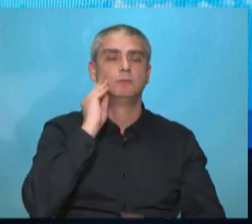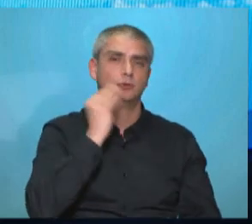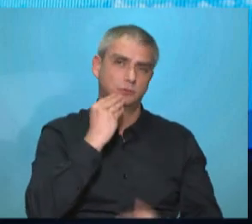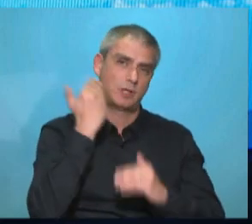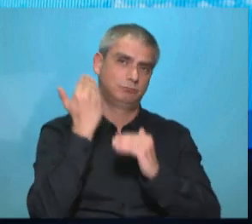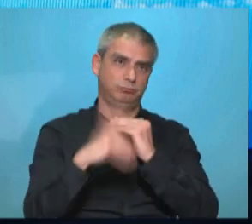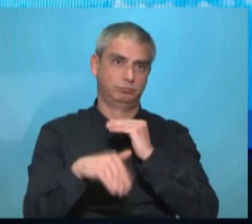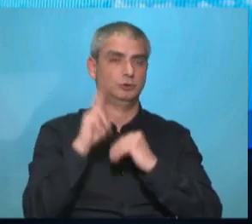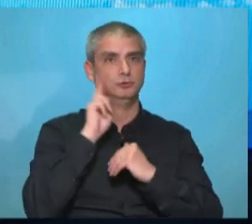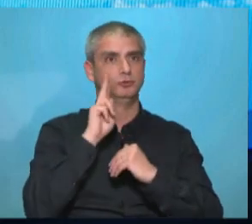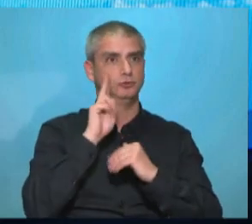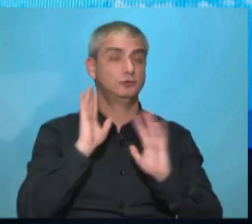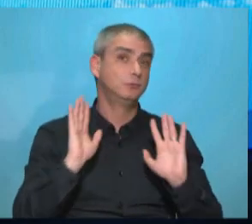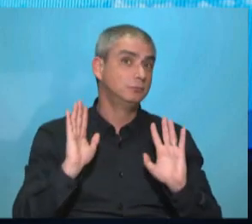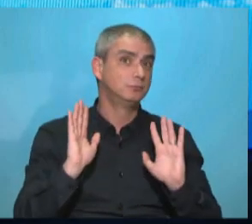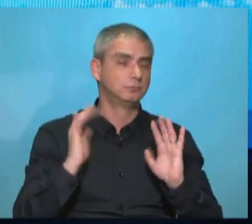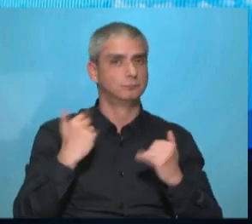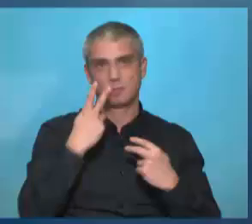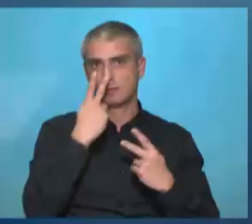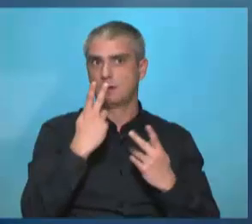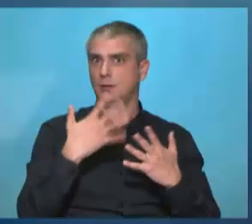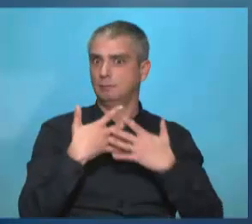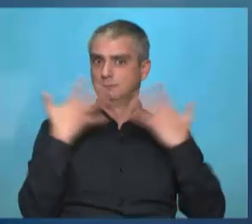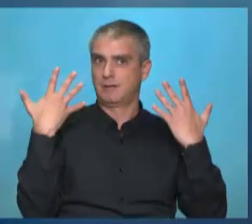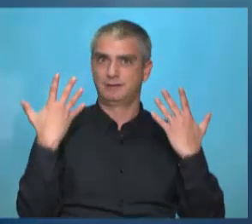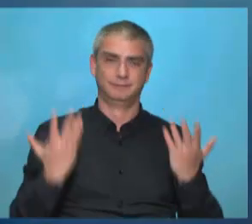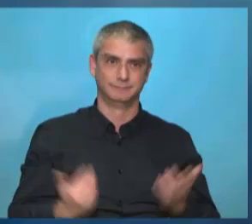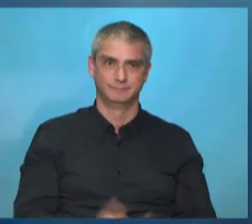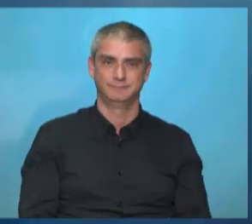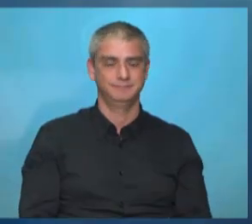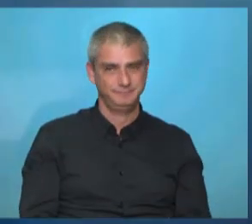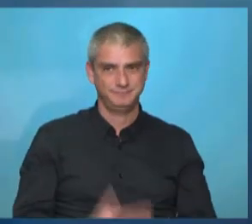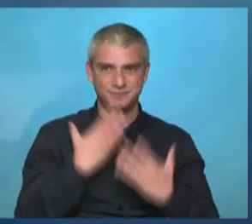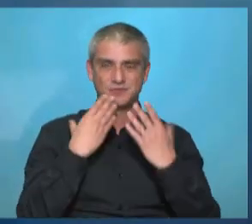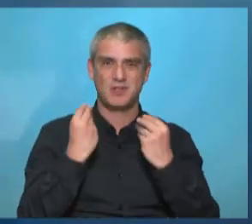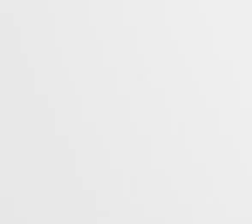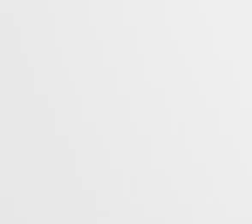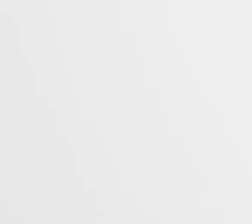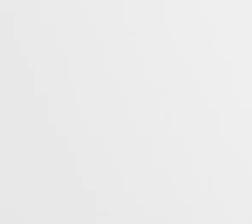יסתיים. שישי נכון לעכשיו, נראה אפילו בהיר. תודה רבה, שרון. תודה.